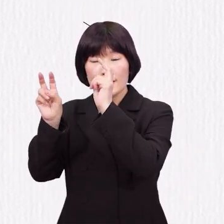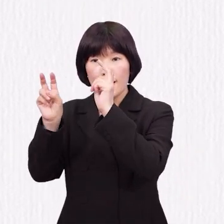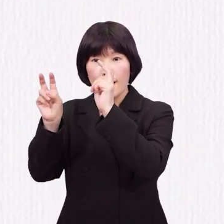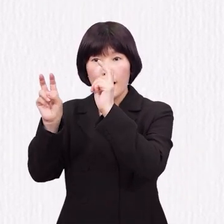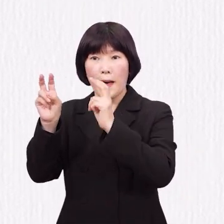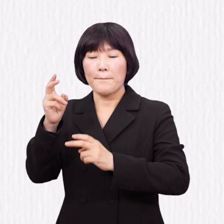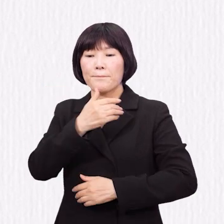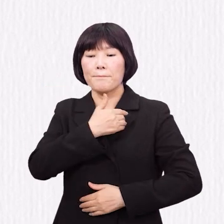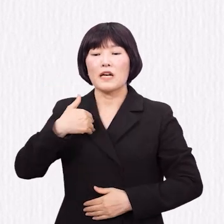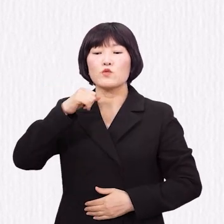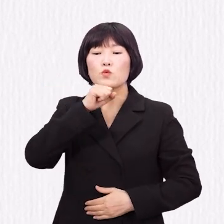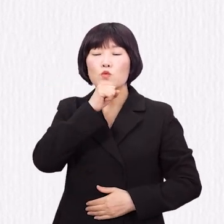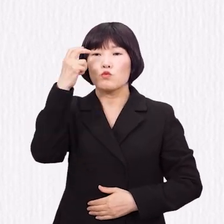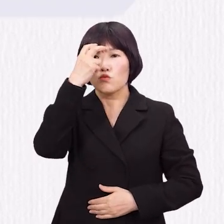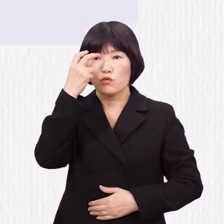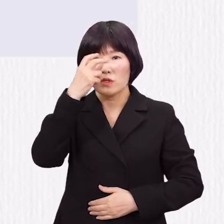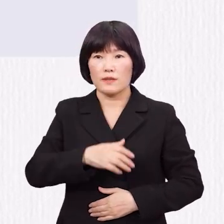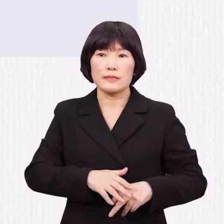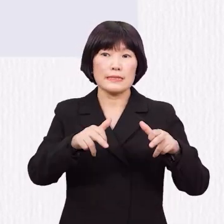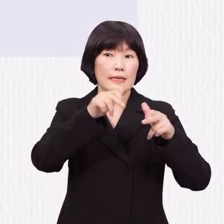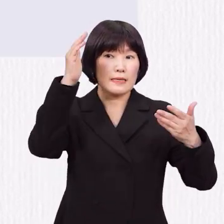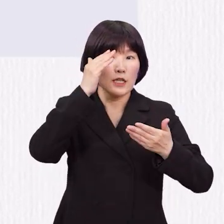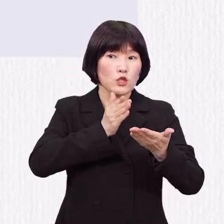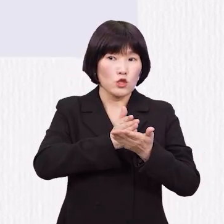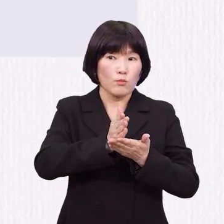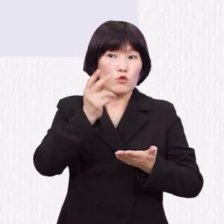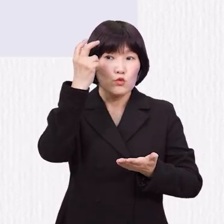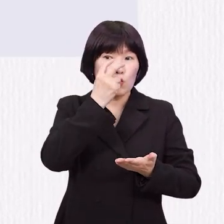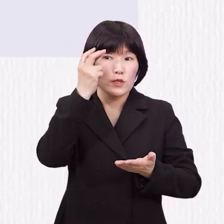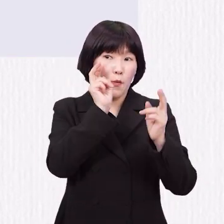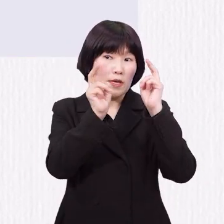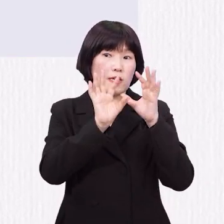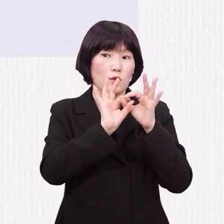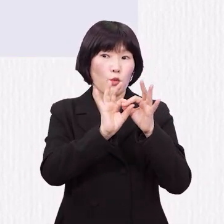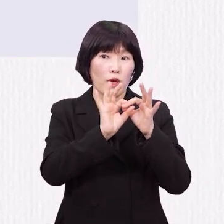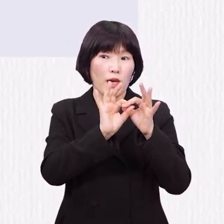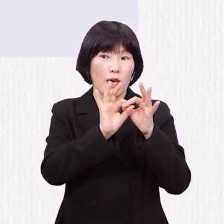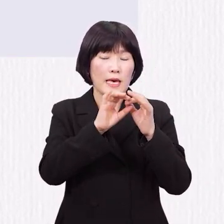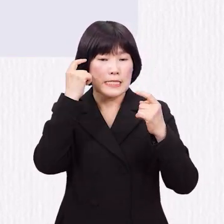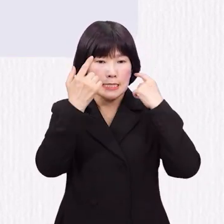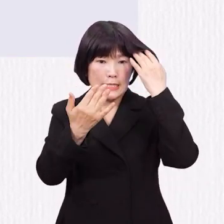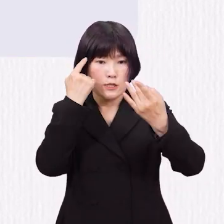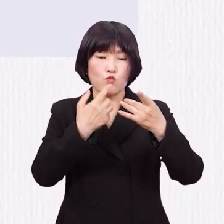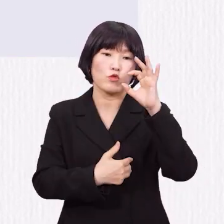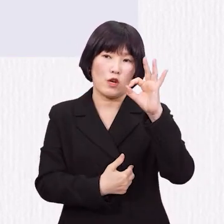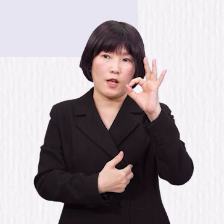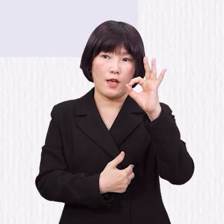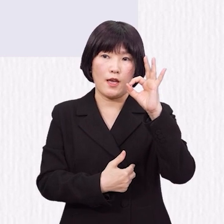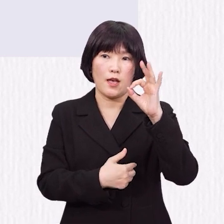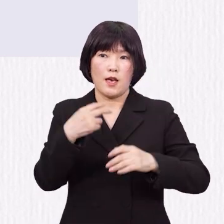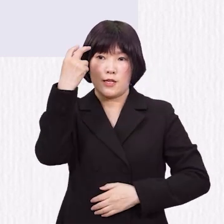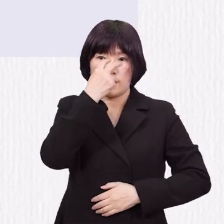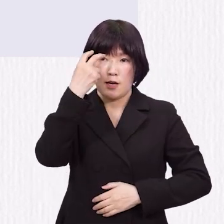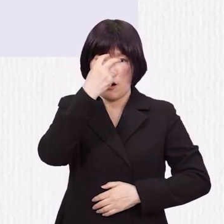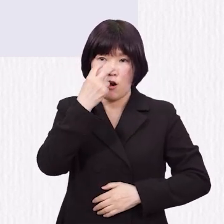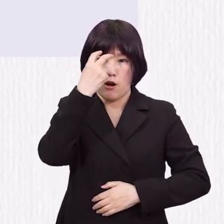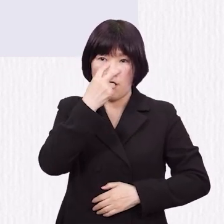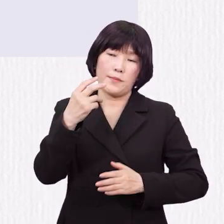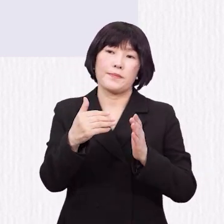조사해 보았습니다. 장애학생은 전문 조사업체를 통해 총 10가지의 질문으로 구성된